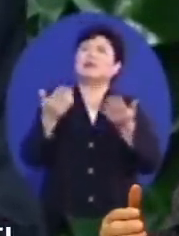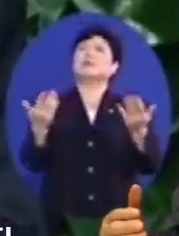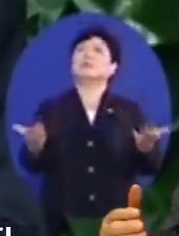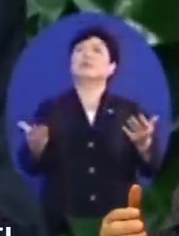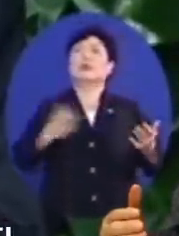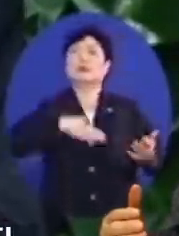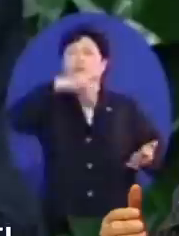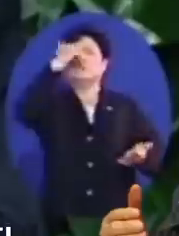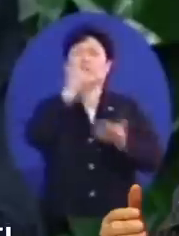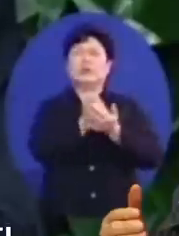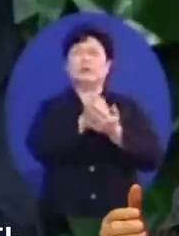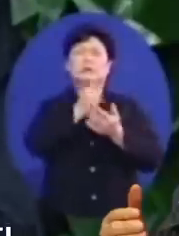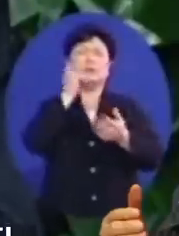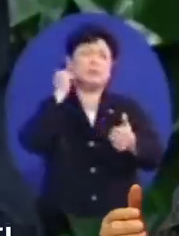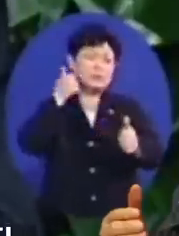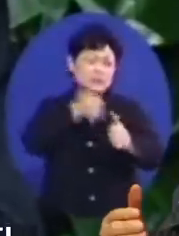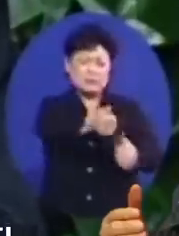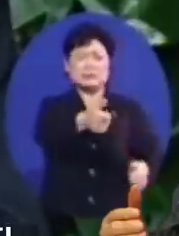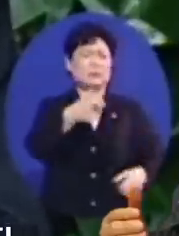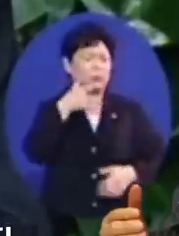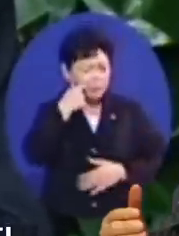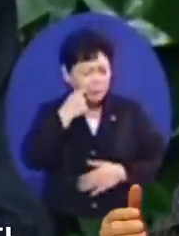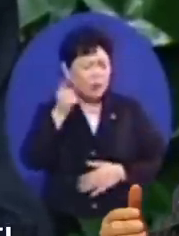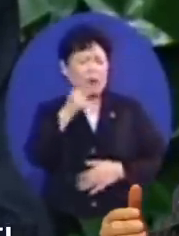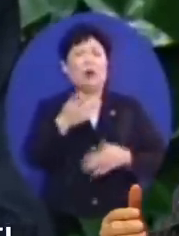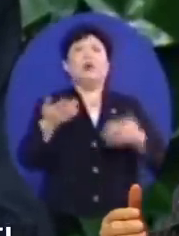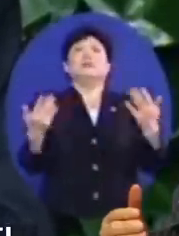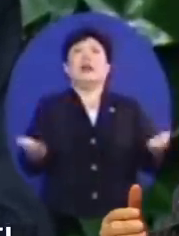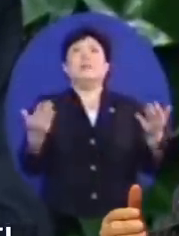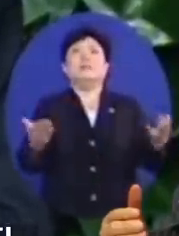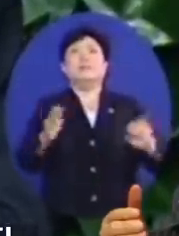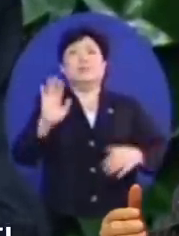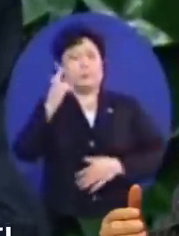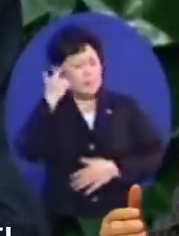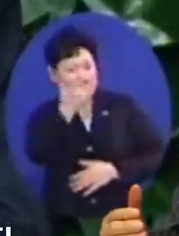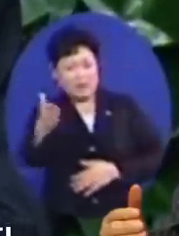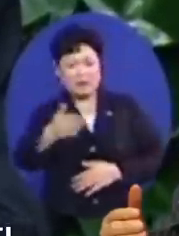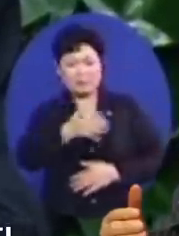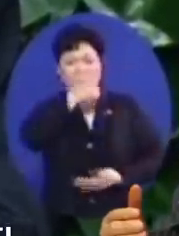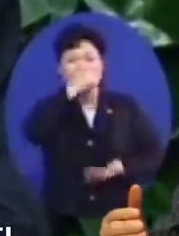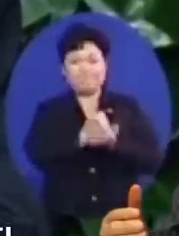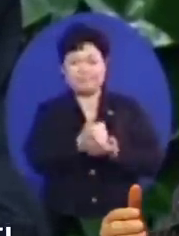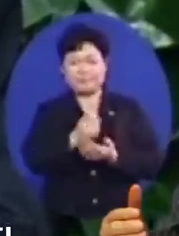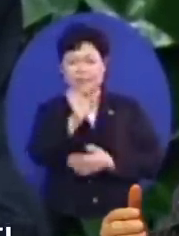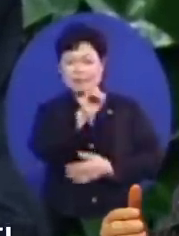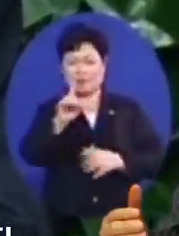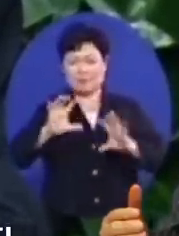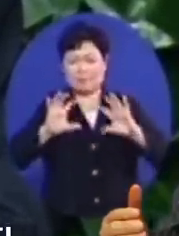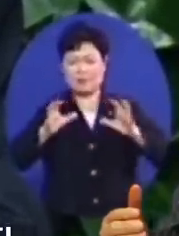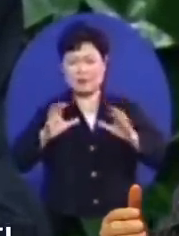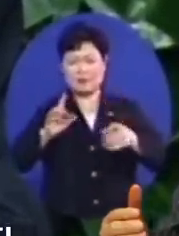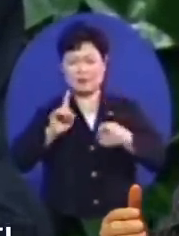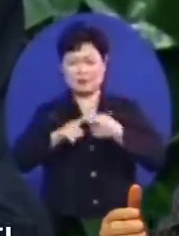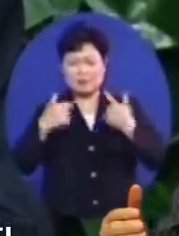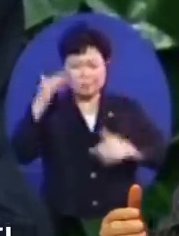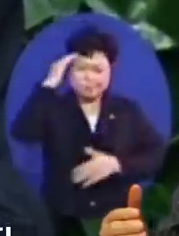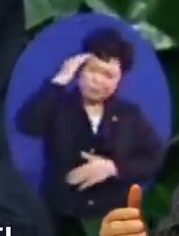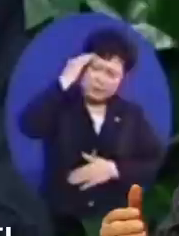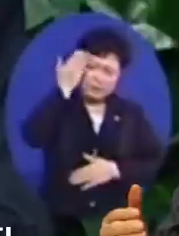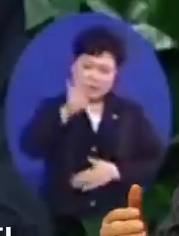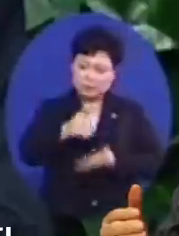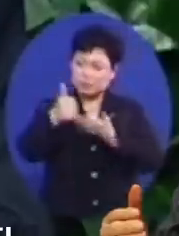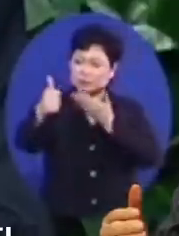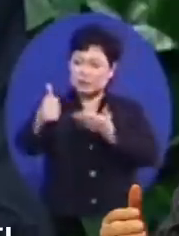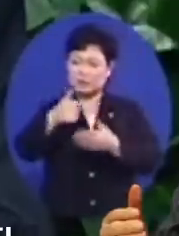죄를 이길 수가 없습니다. 어찌하면 되겠습니까? 죄의 아말렉에 늘 지는 것입니다. 그런데 주님께서는